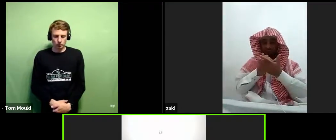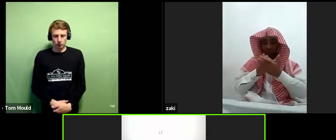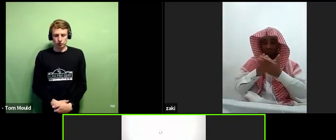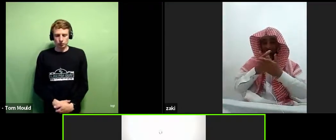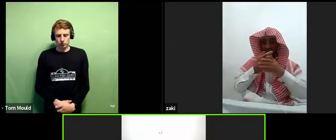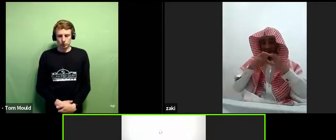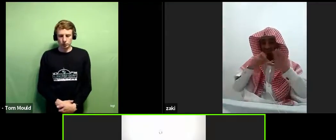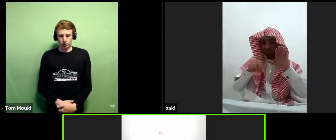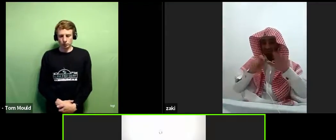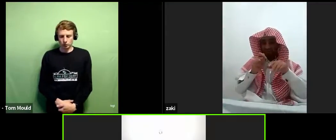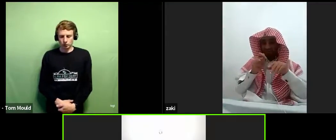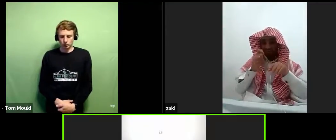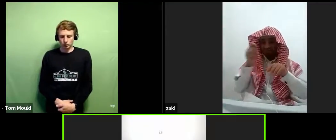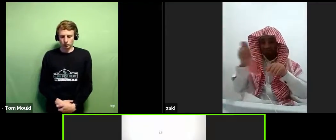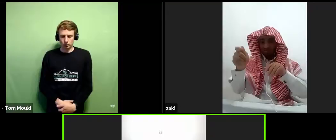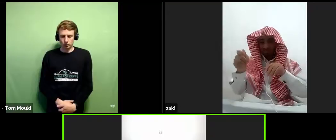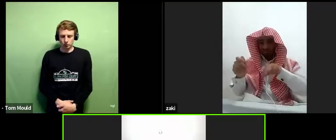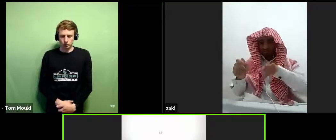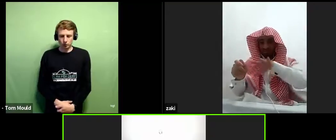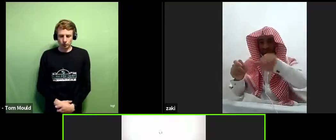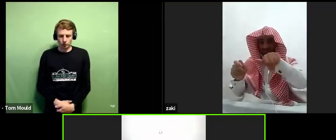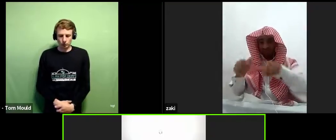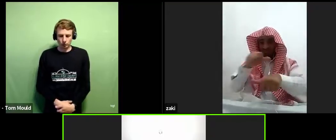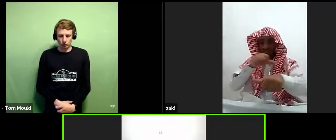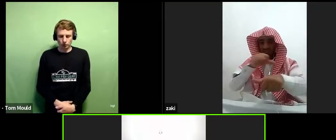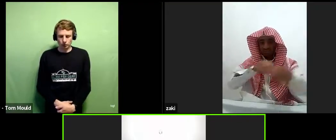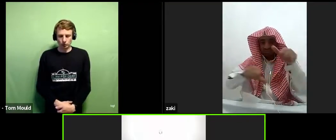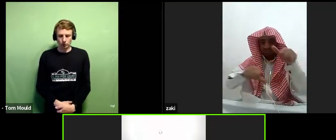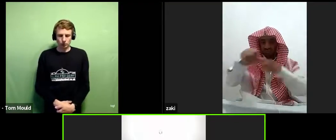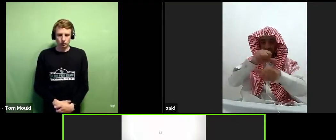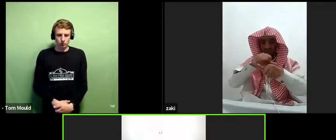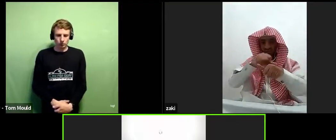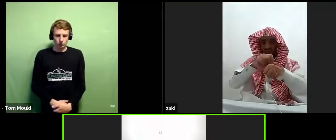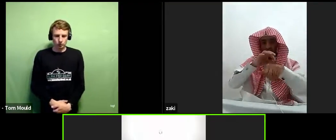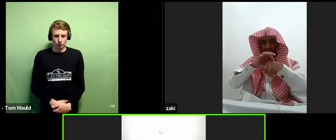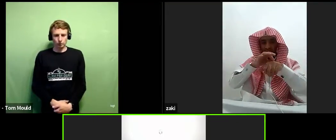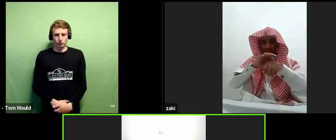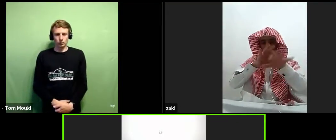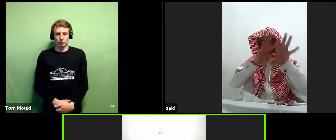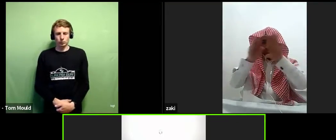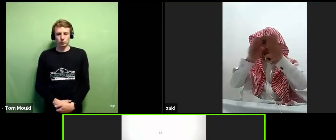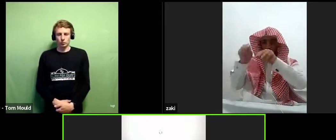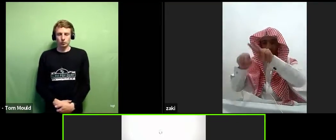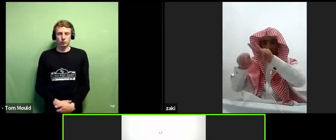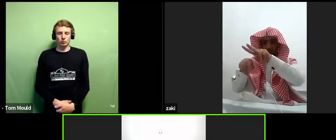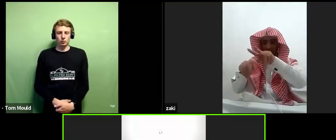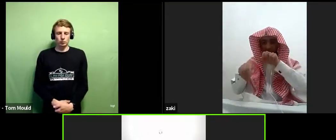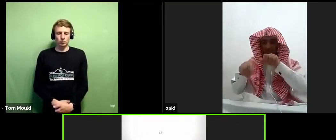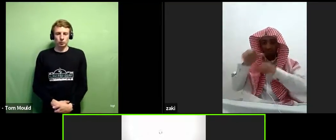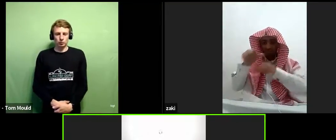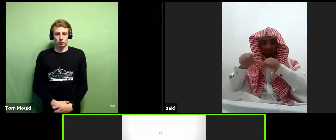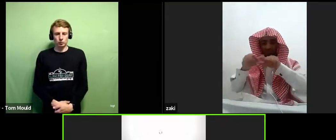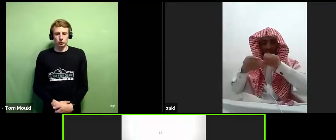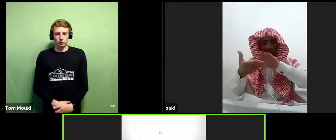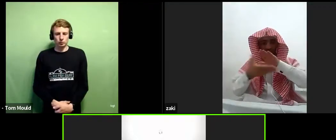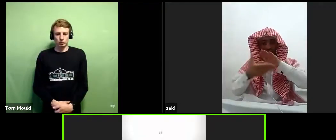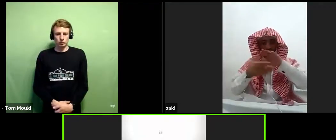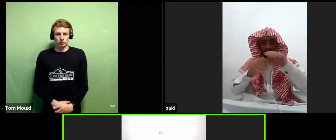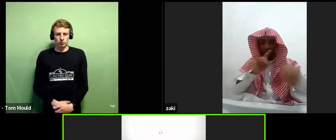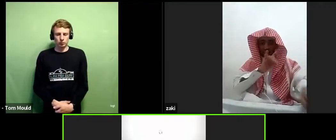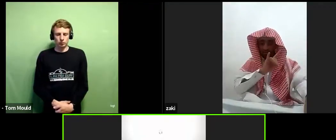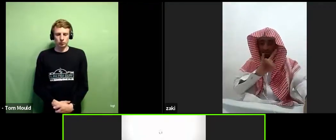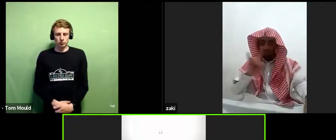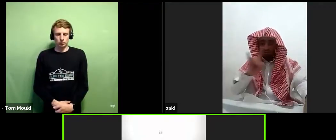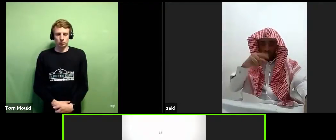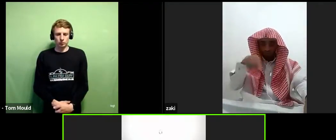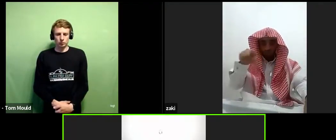لِتَأْكُلُوا فَرِيقًا مِنْ أَمْوَالِ النَّاسِ بِالْإِثْمِ